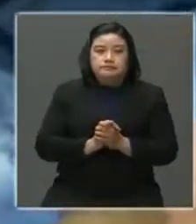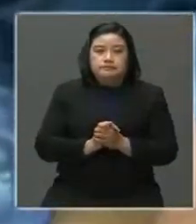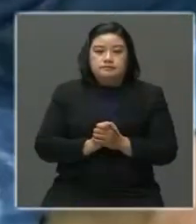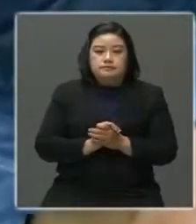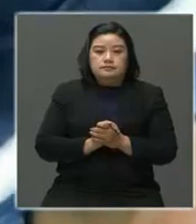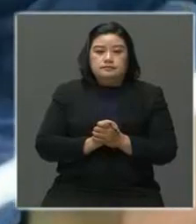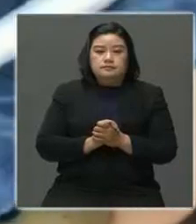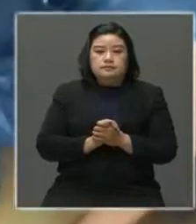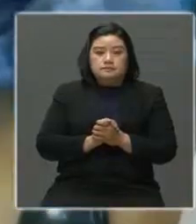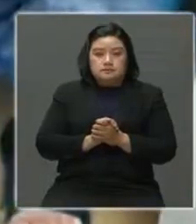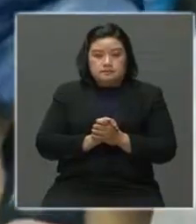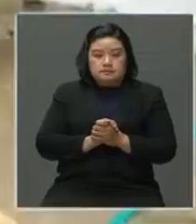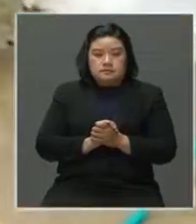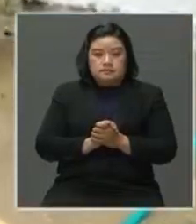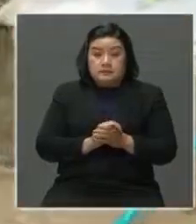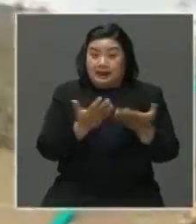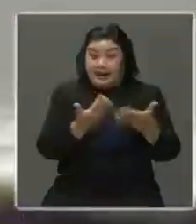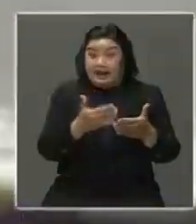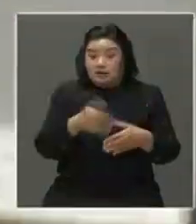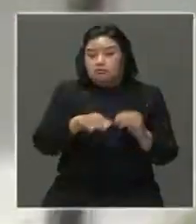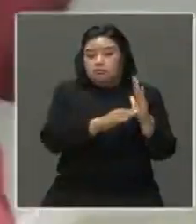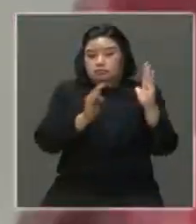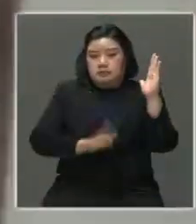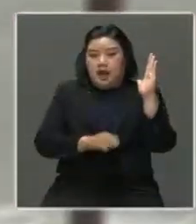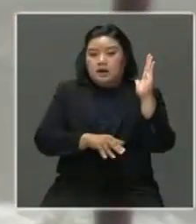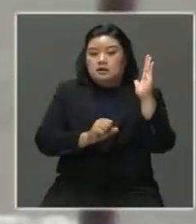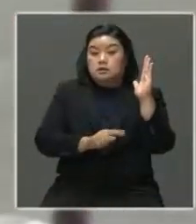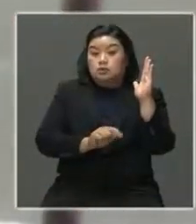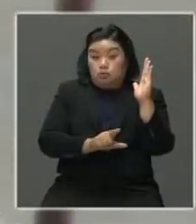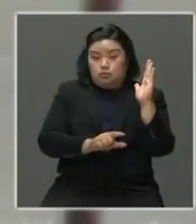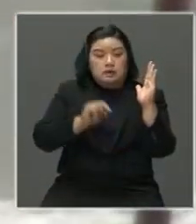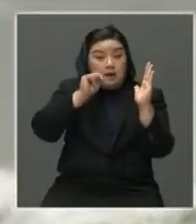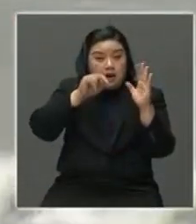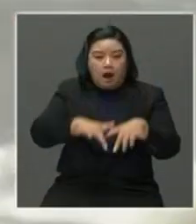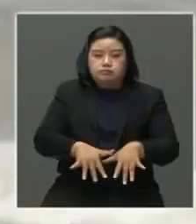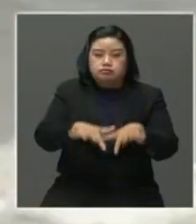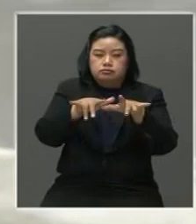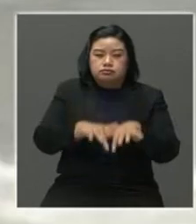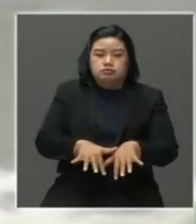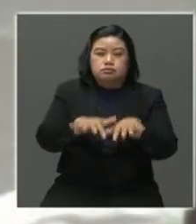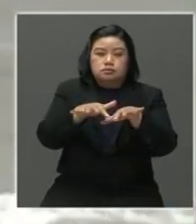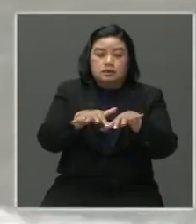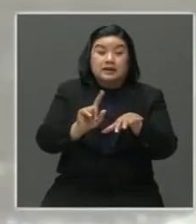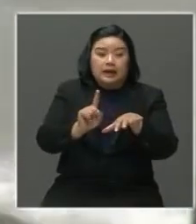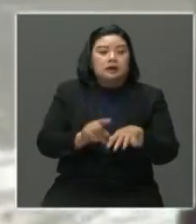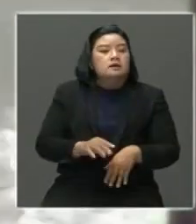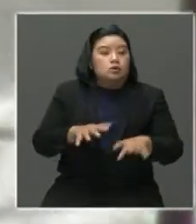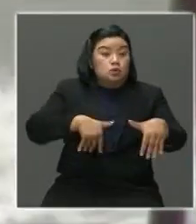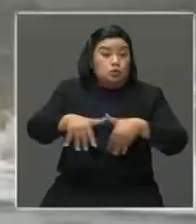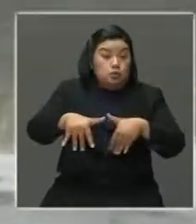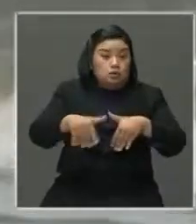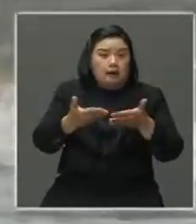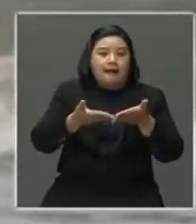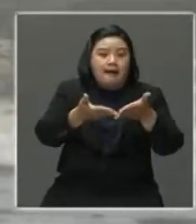ก็ประมาณ พาลงใต้ไปที่จังหวัดสตูลกันบ้างนะคะที่นี่ก็เกิดน้ำท่วมขังเช่นเดียวกันนี่คือที่ชุมชนชาวเลหมู่บ้านชาวเ